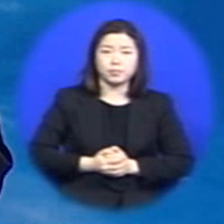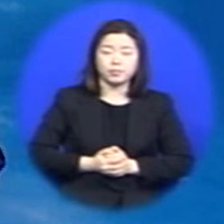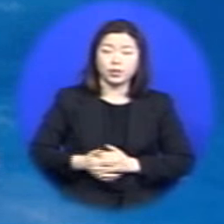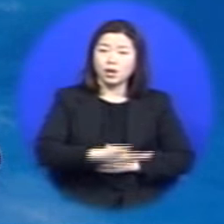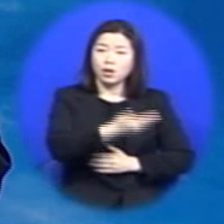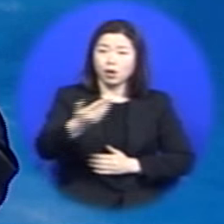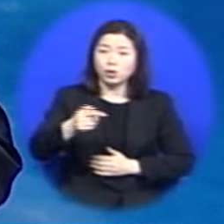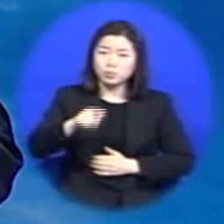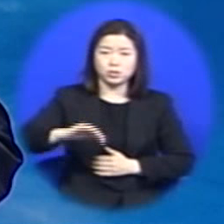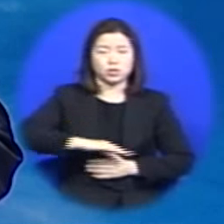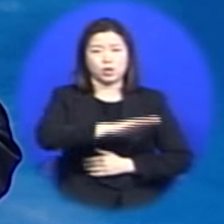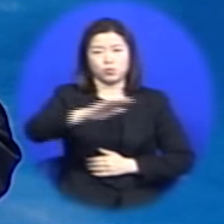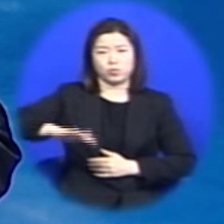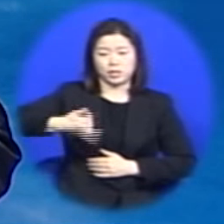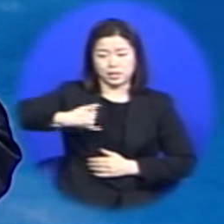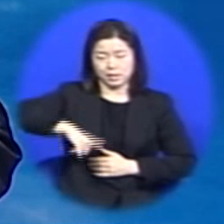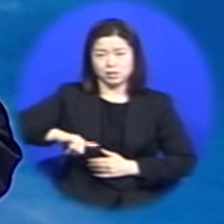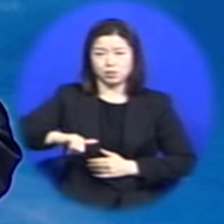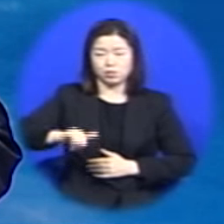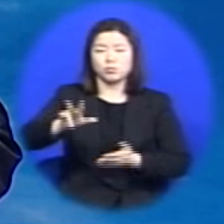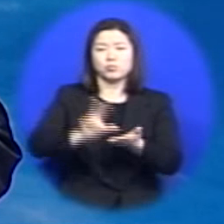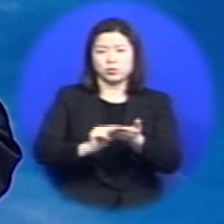여러분, 이것이 우리 자녀들의 문제예요.